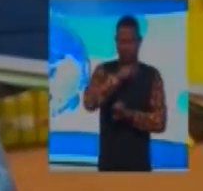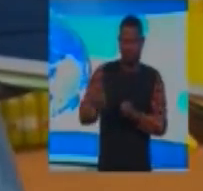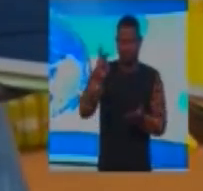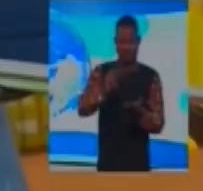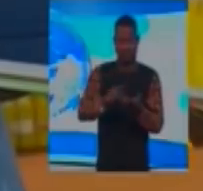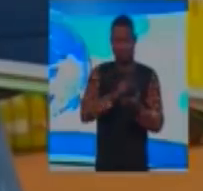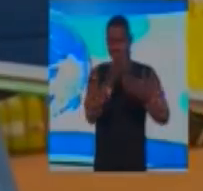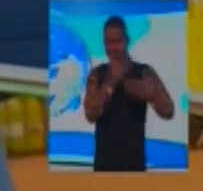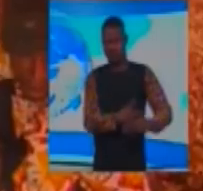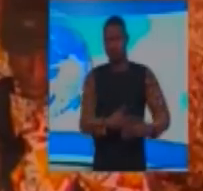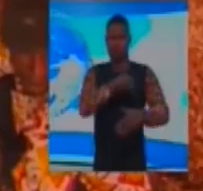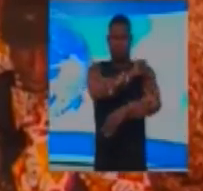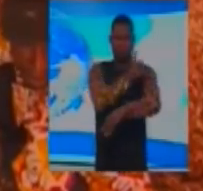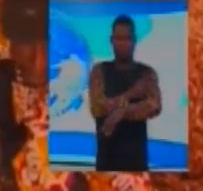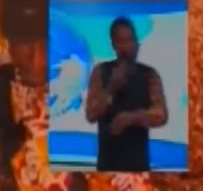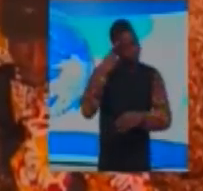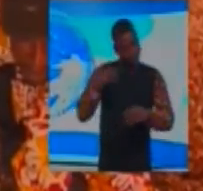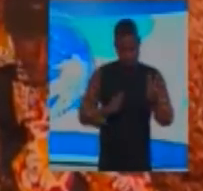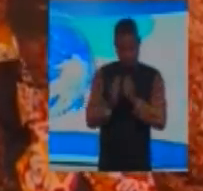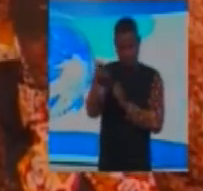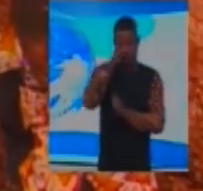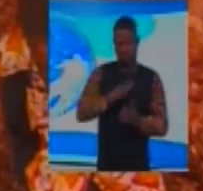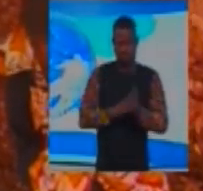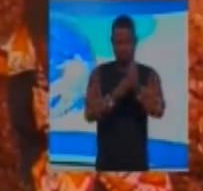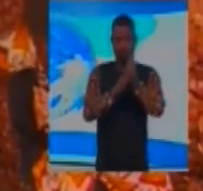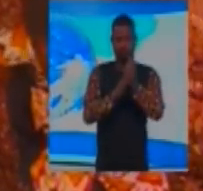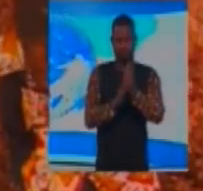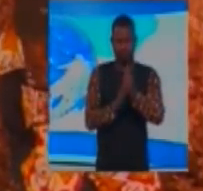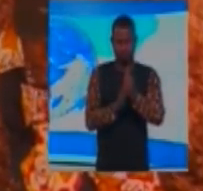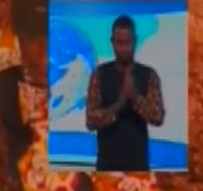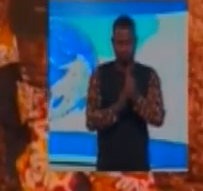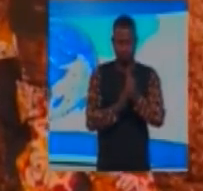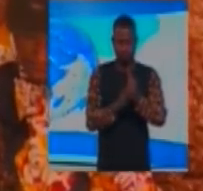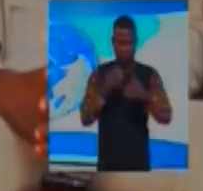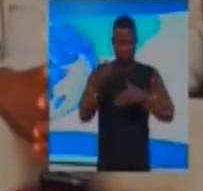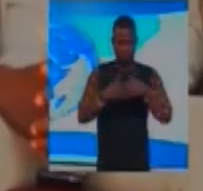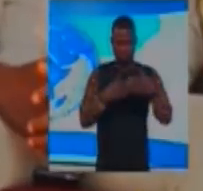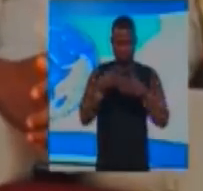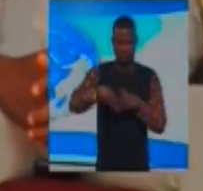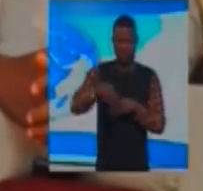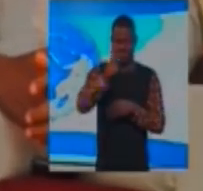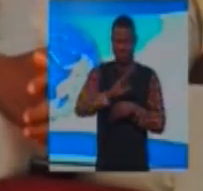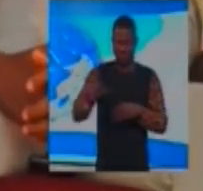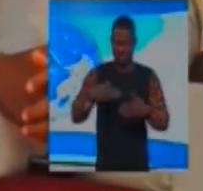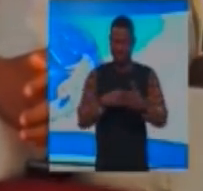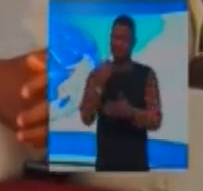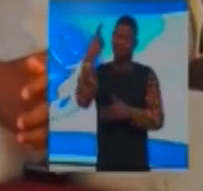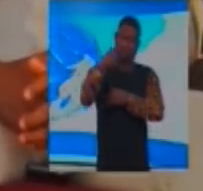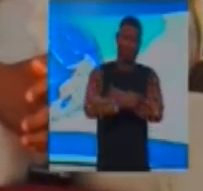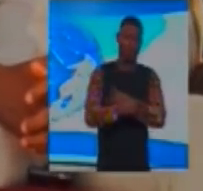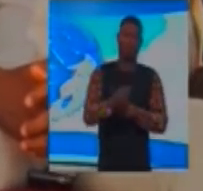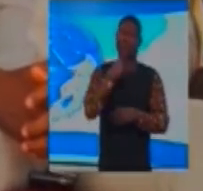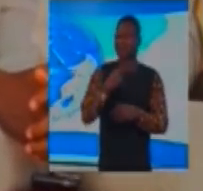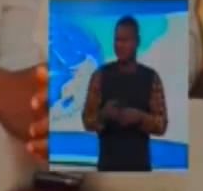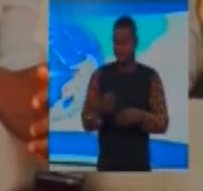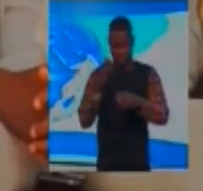des autorités pour plus d'accompagnement de la filière. Cela afin que le Burkina Faso arrive un jour à se